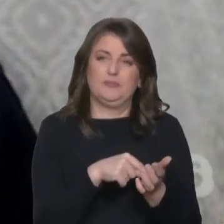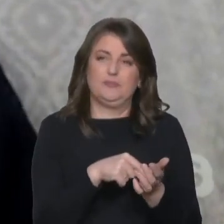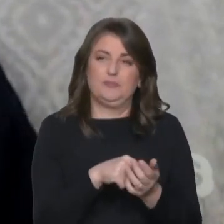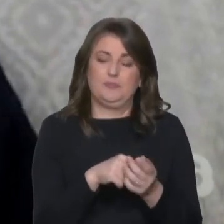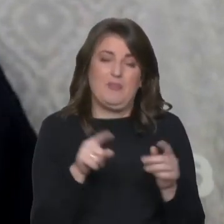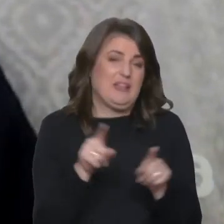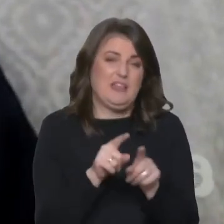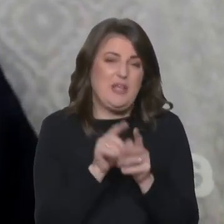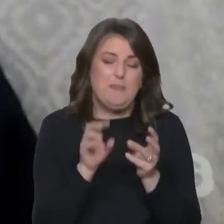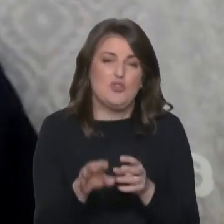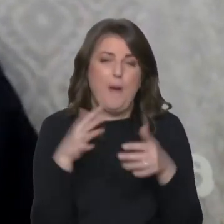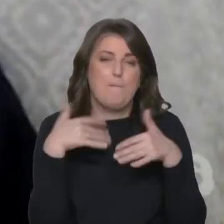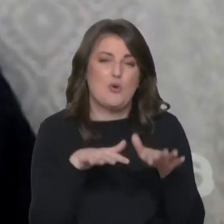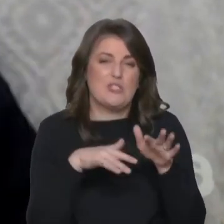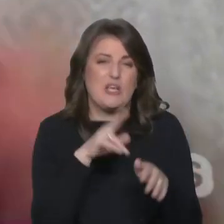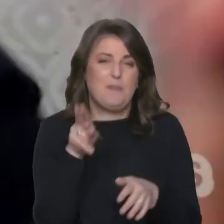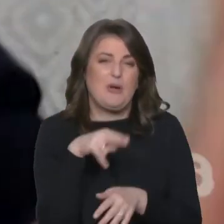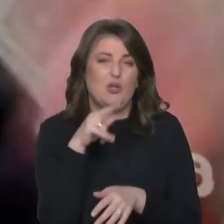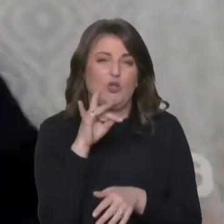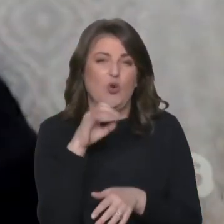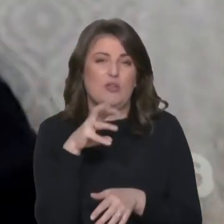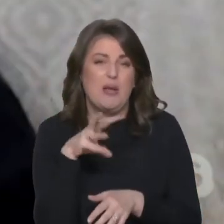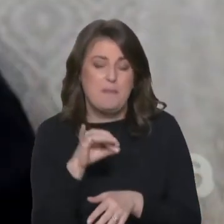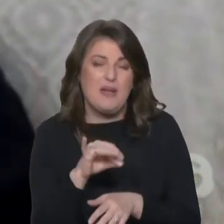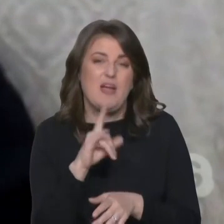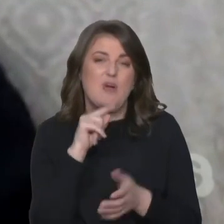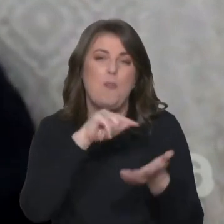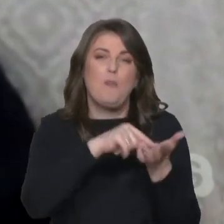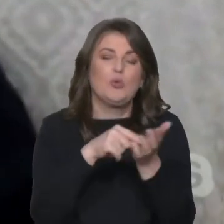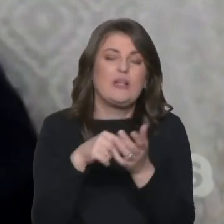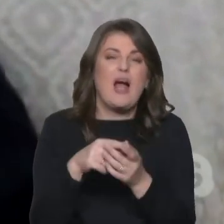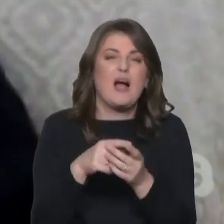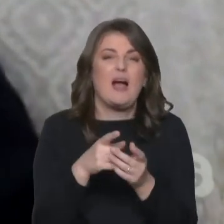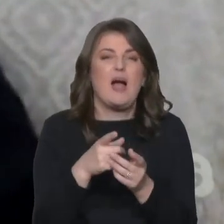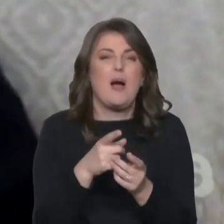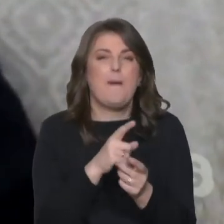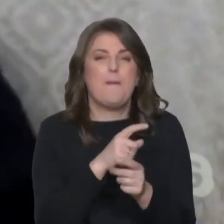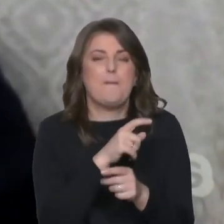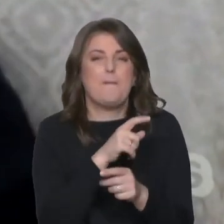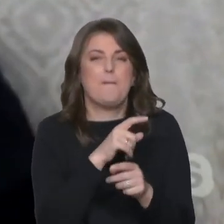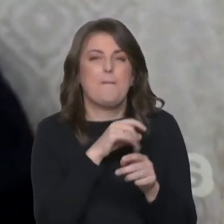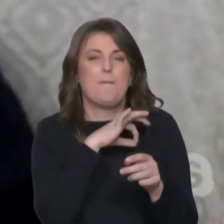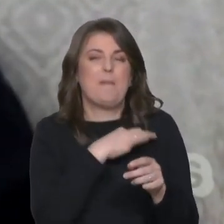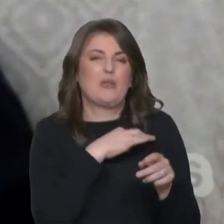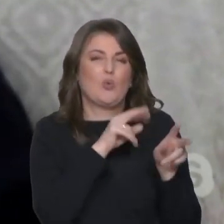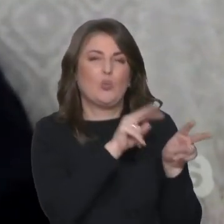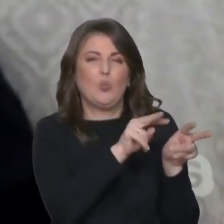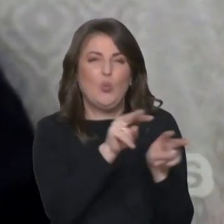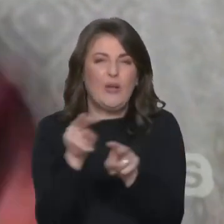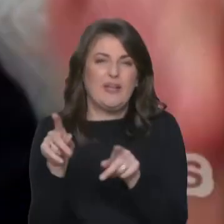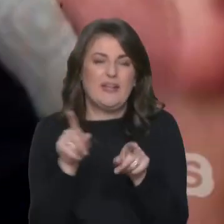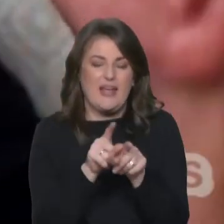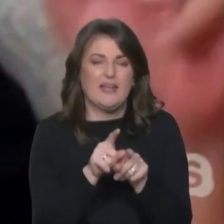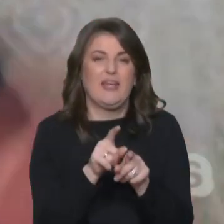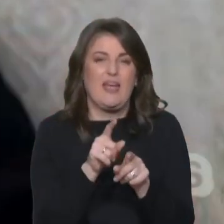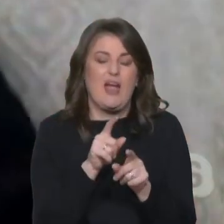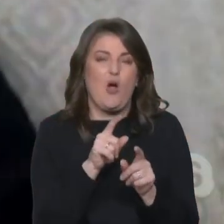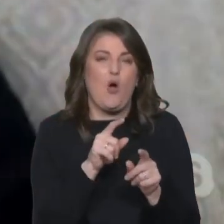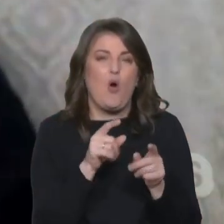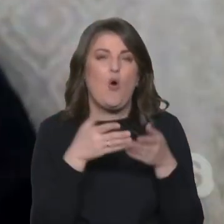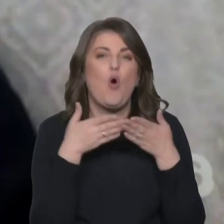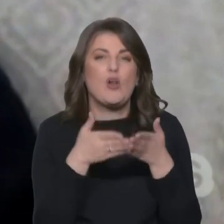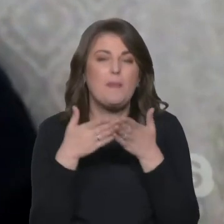уражений тими ж морськими дронами в пунктах патрулювання, ті ж патрульні кораблі, які